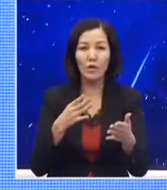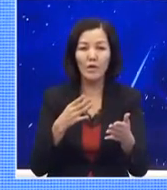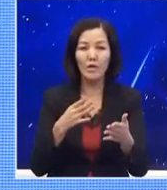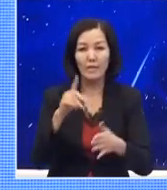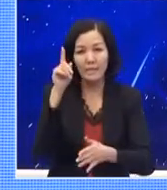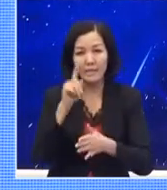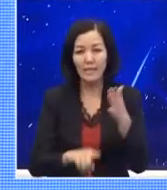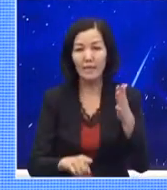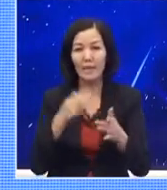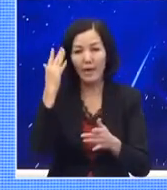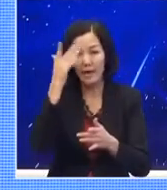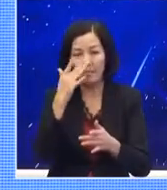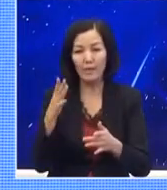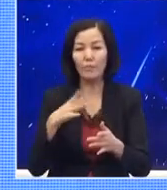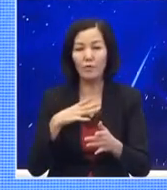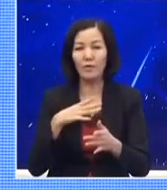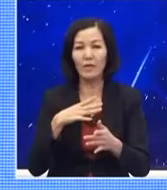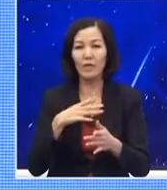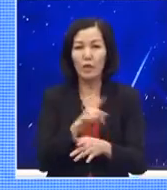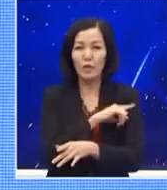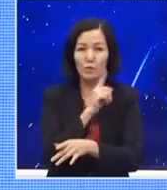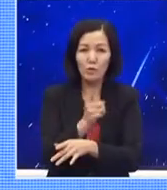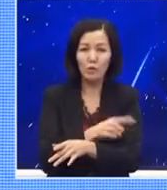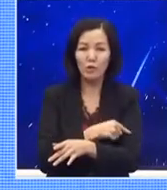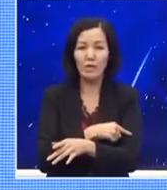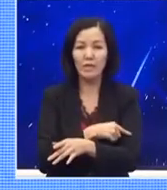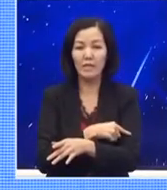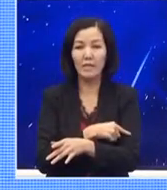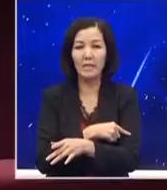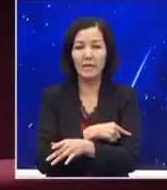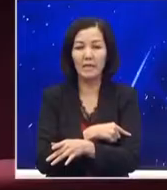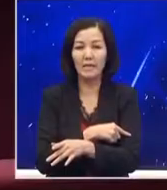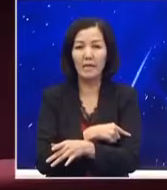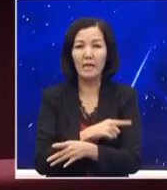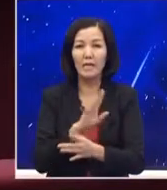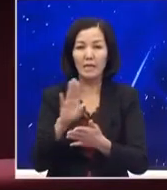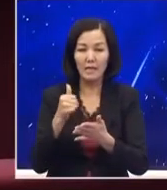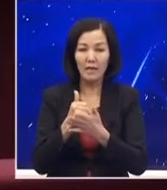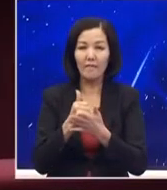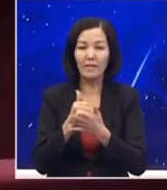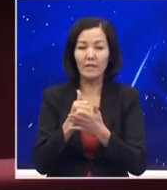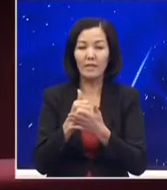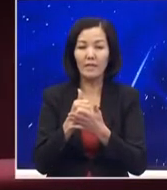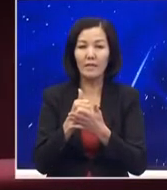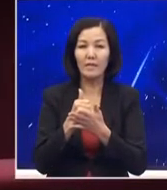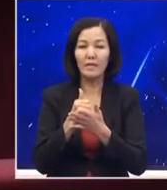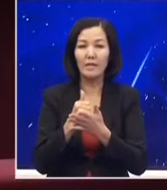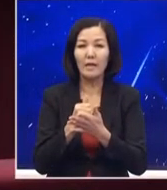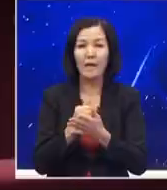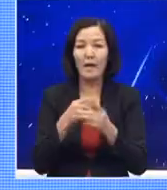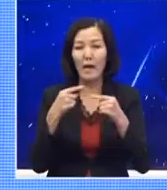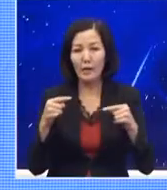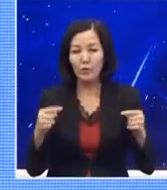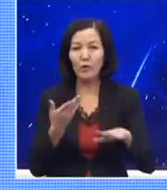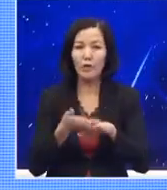мен сенімі, күш жігерінің сарқылмас көзі. Осы уақытта түрлі қиындықтар